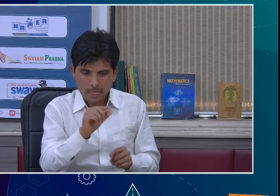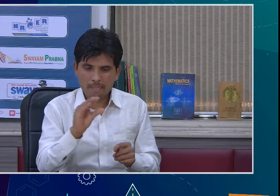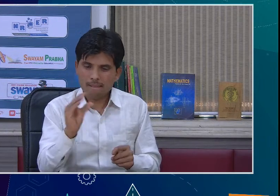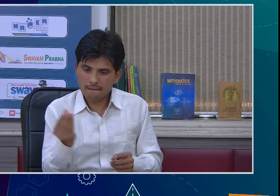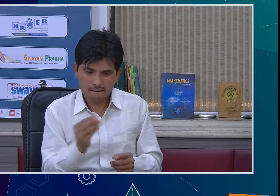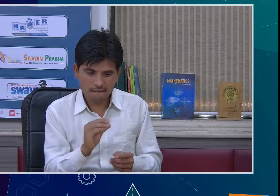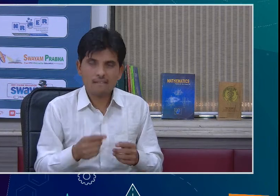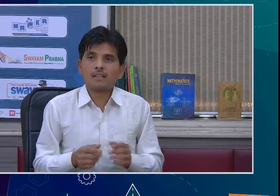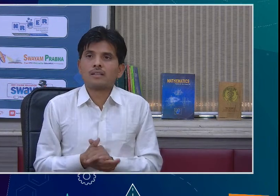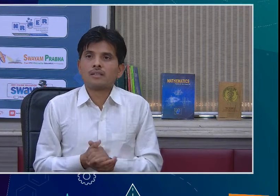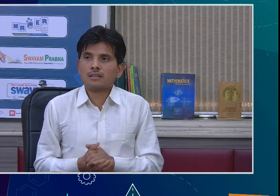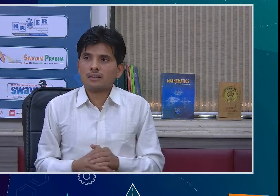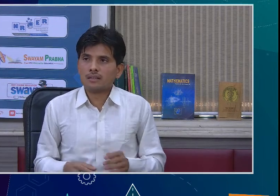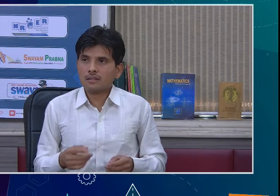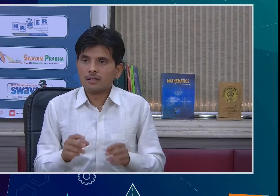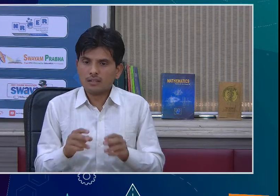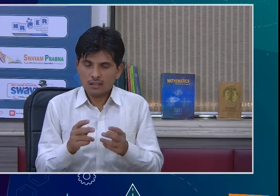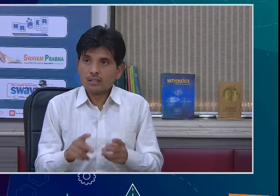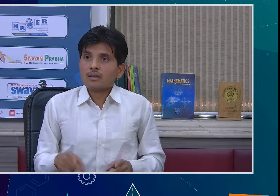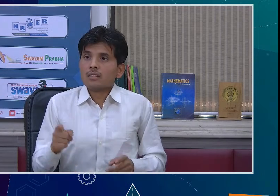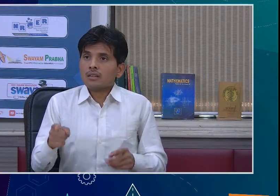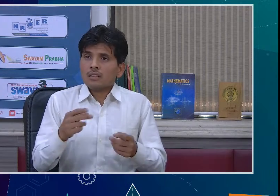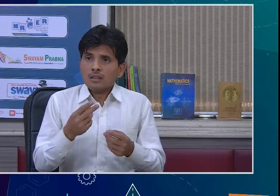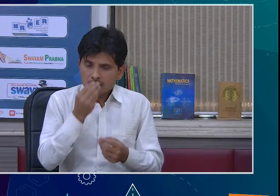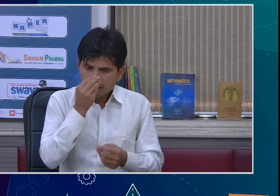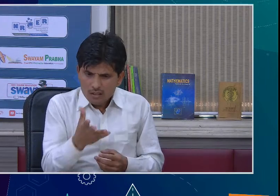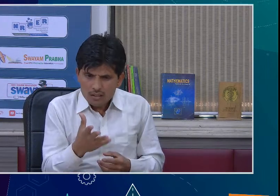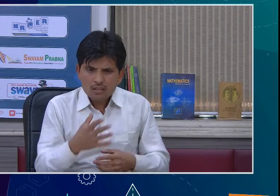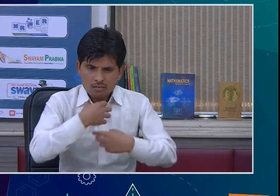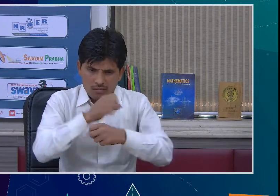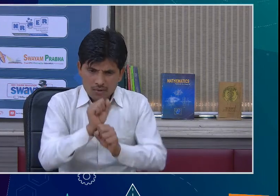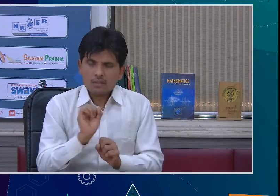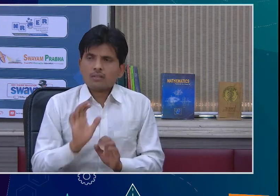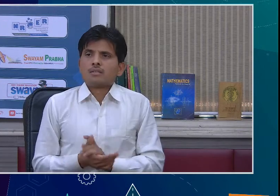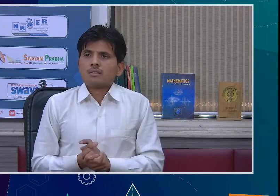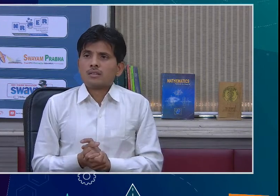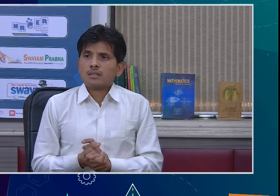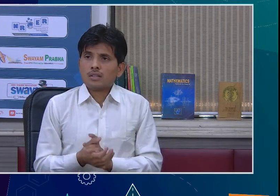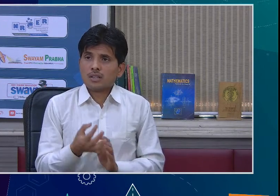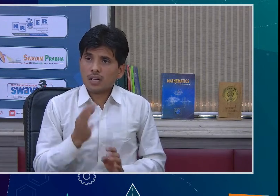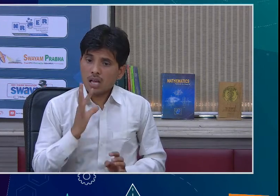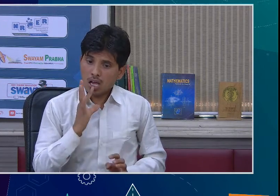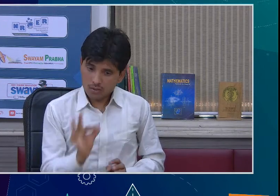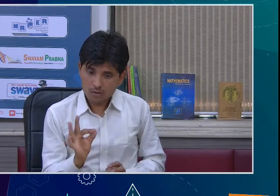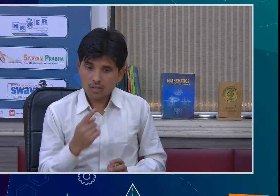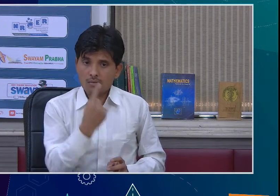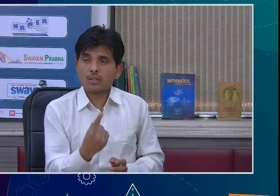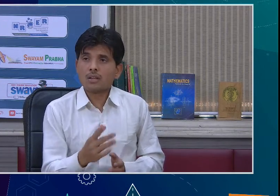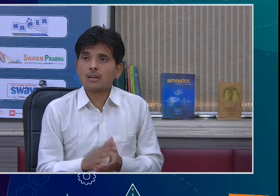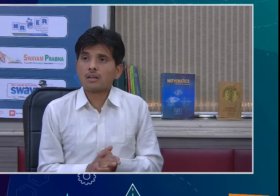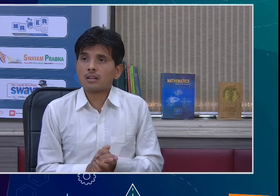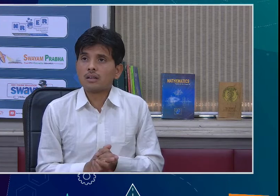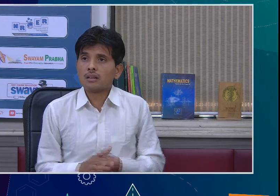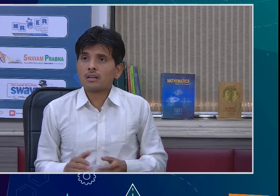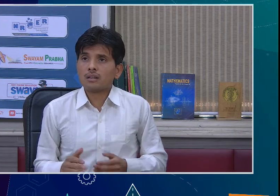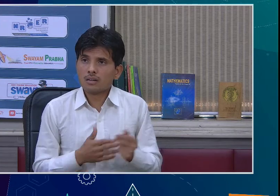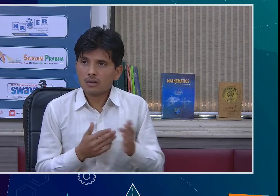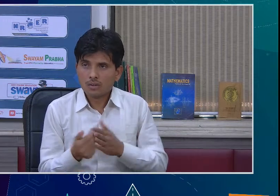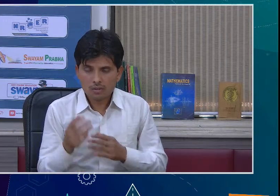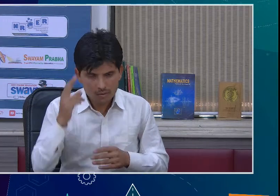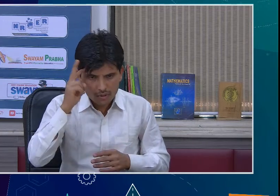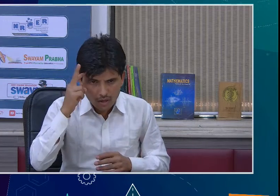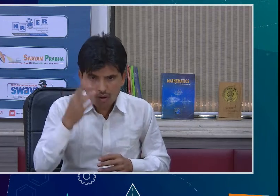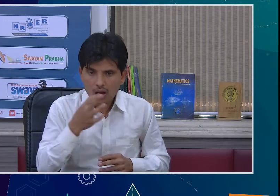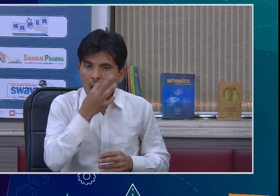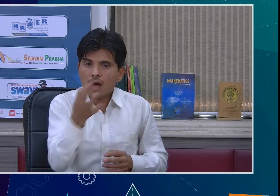एंड देन आवर विजुअली चैलेंज्ड फ्रेंड्स can actually feel them with their hand. So I think there are various such kind